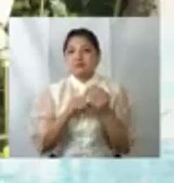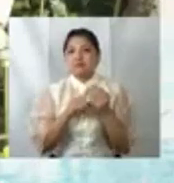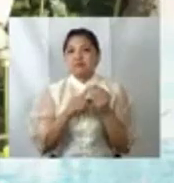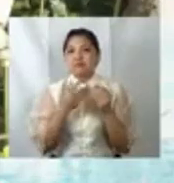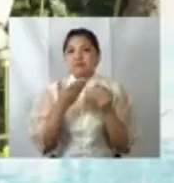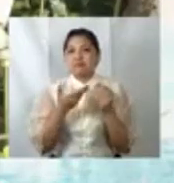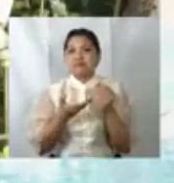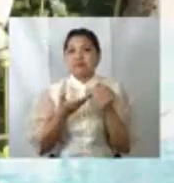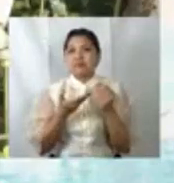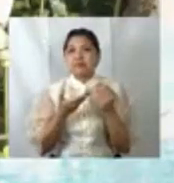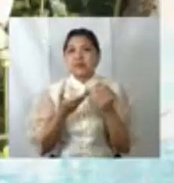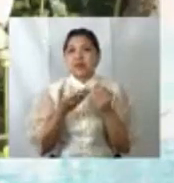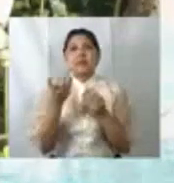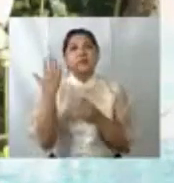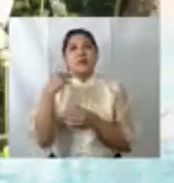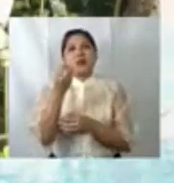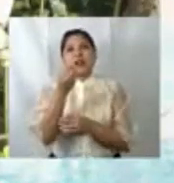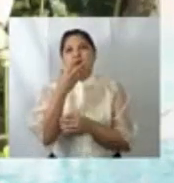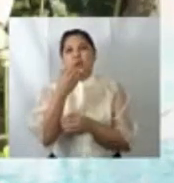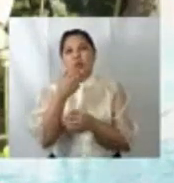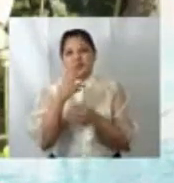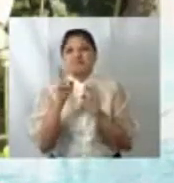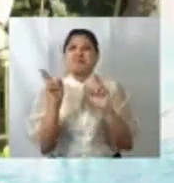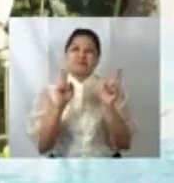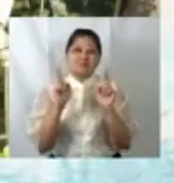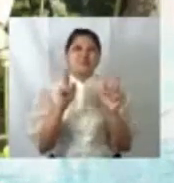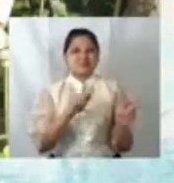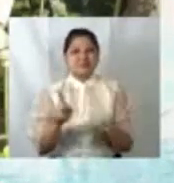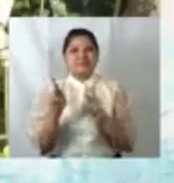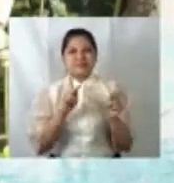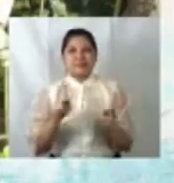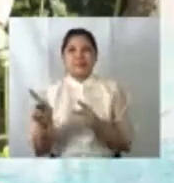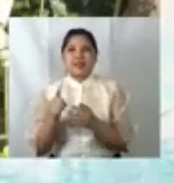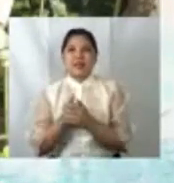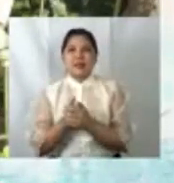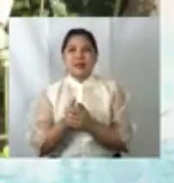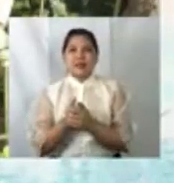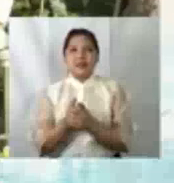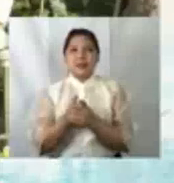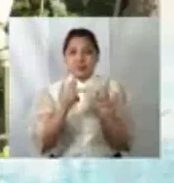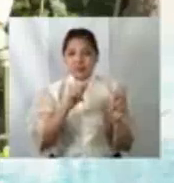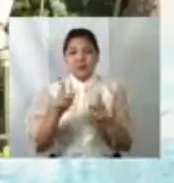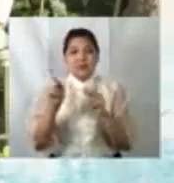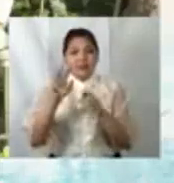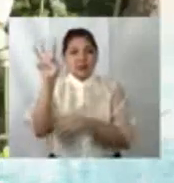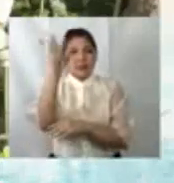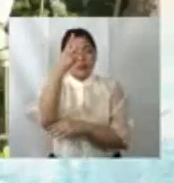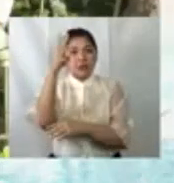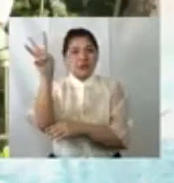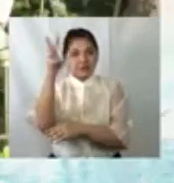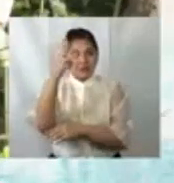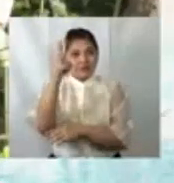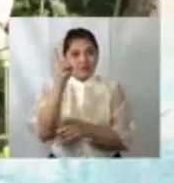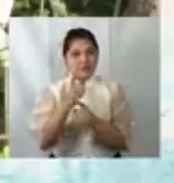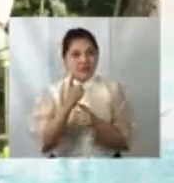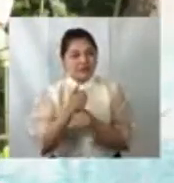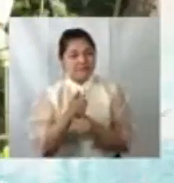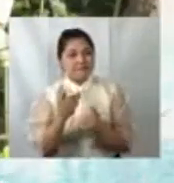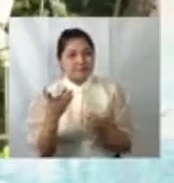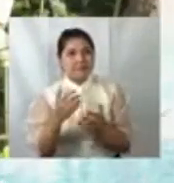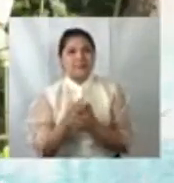nasa Hong Kong pa lang siya, pinaghahanda niya yan eh. Kasi nagpahanda siya ng watawat eh. Di ba? And then of